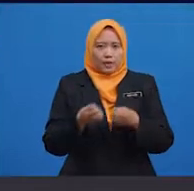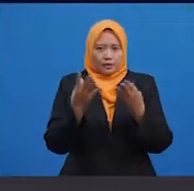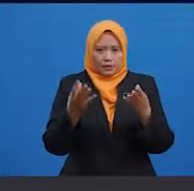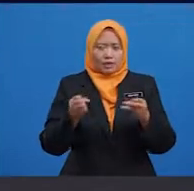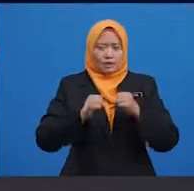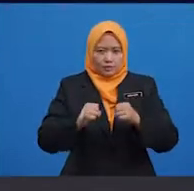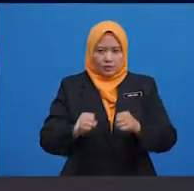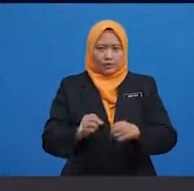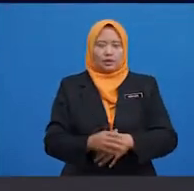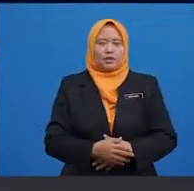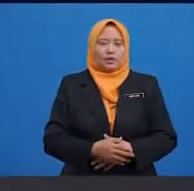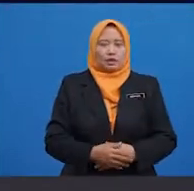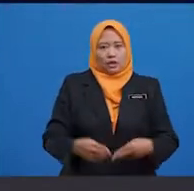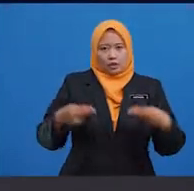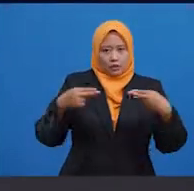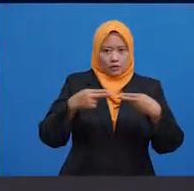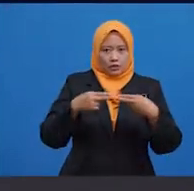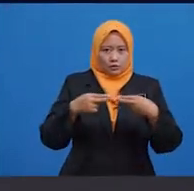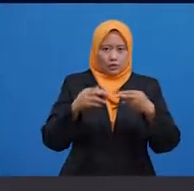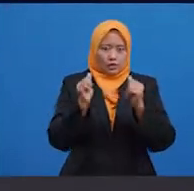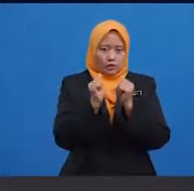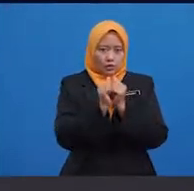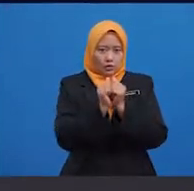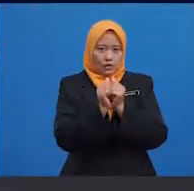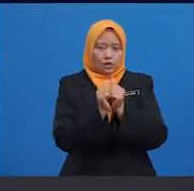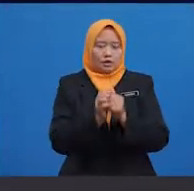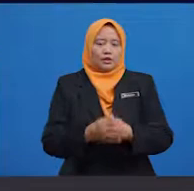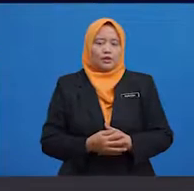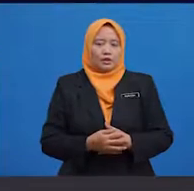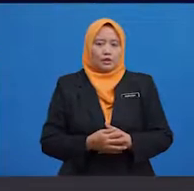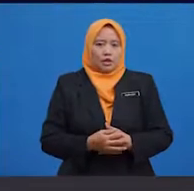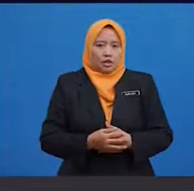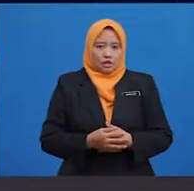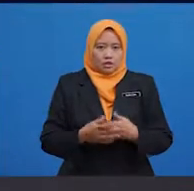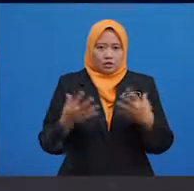kemudian bersambung dengan jaringan arteri dan vena.